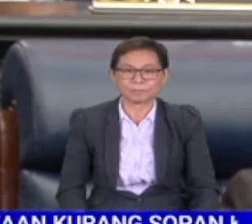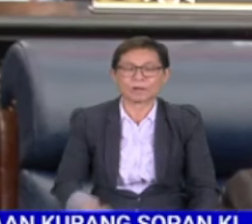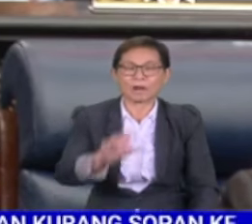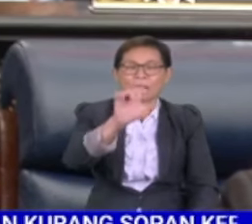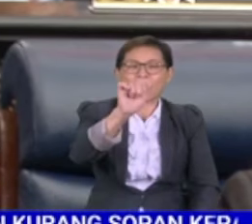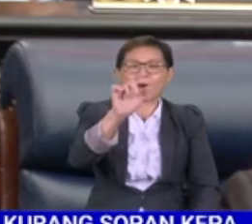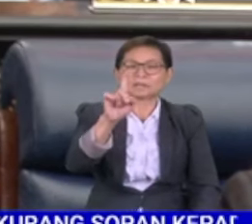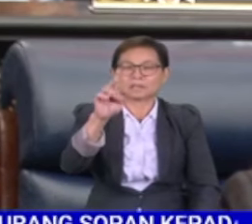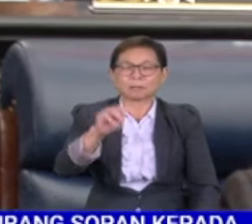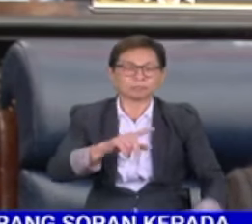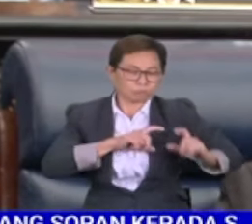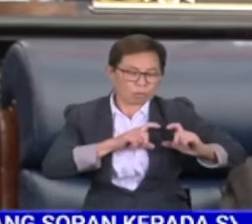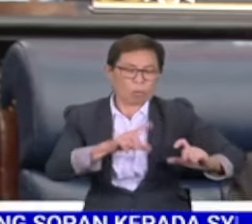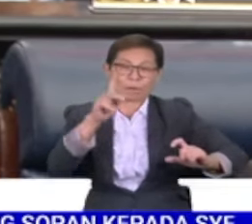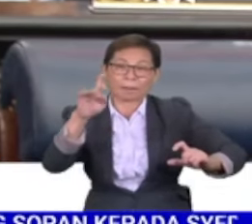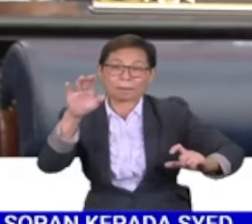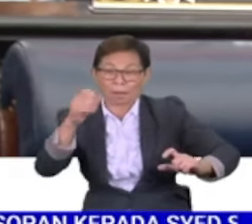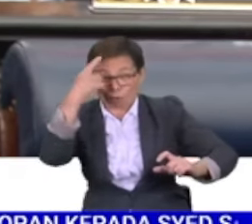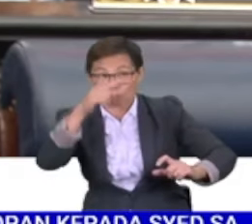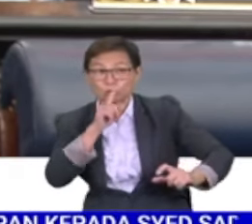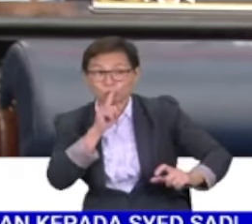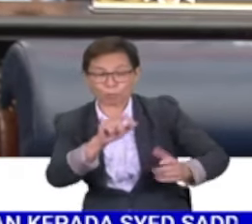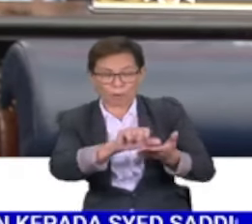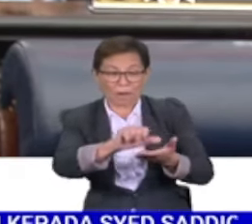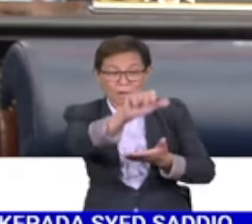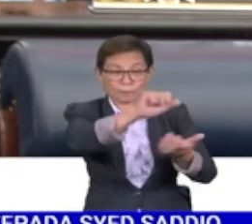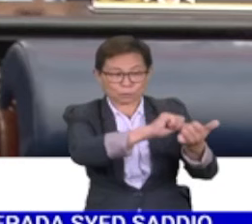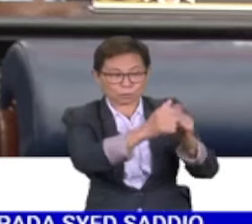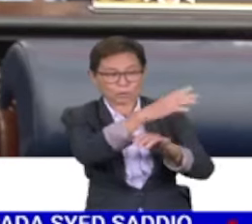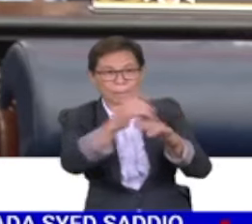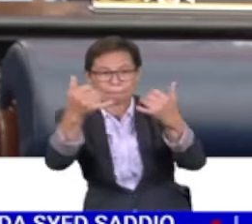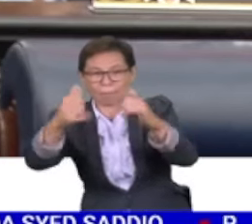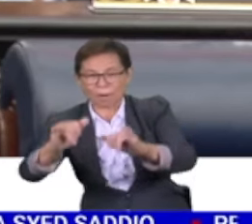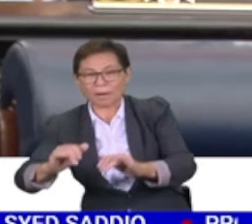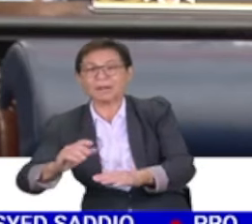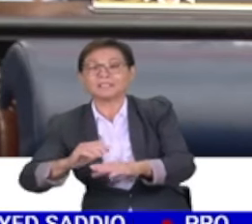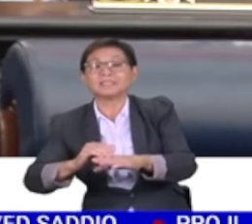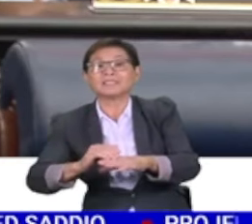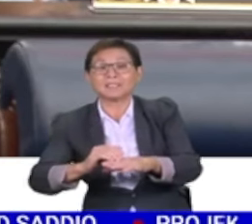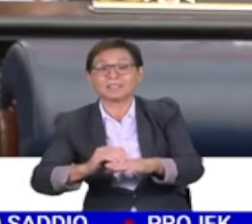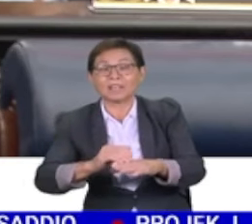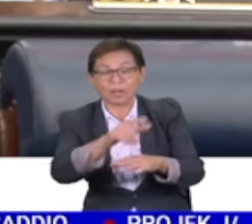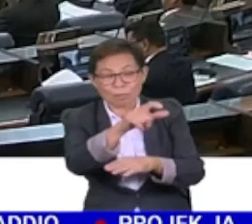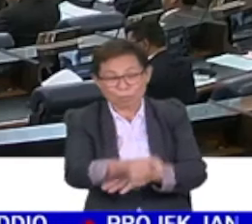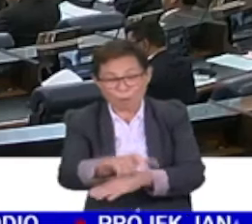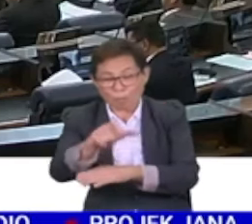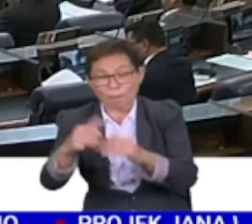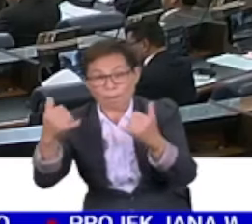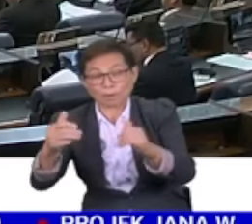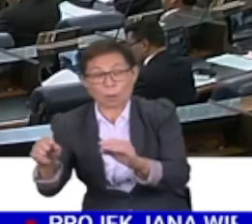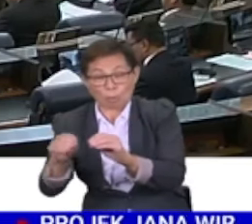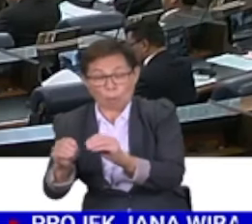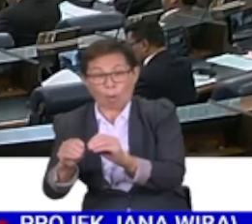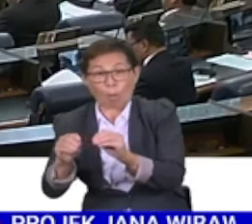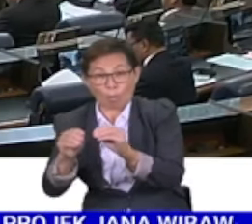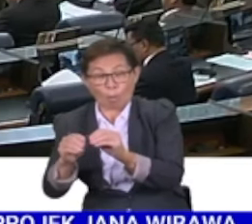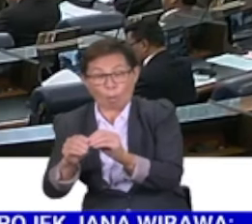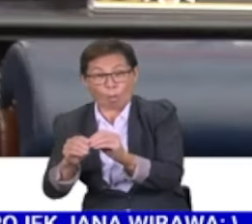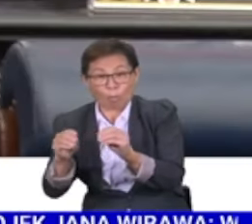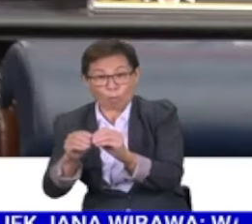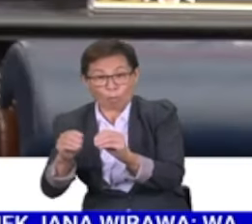Adam turut menegaskan komitmen KBS dalam memastikan Akademi Sukan dan Permainan di peringkat Akar Umbi dapat diperhebatkan pada masa